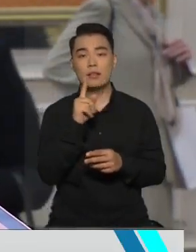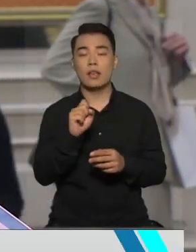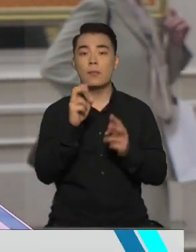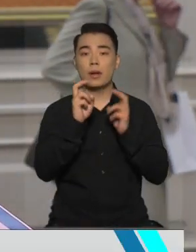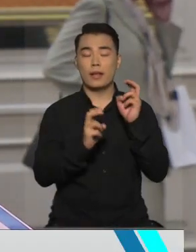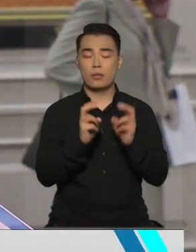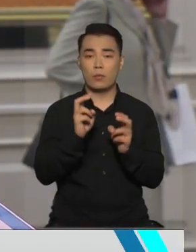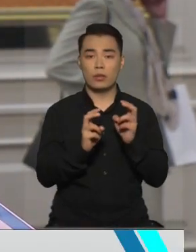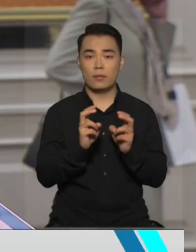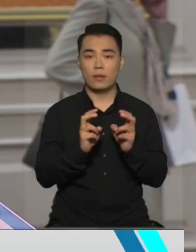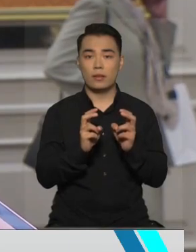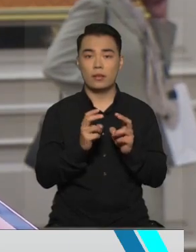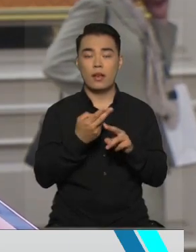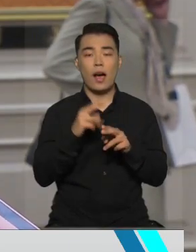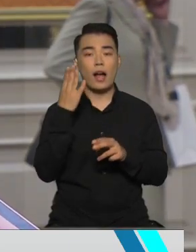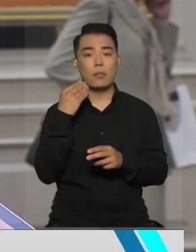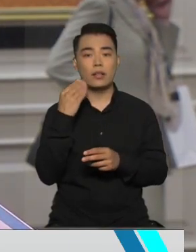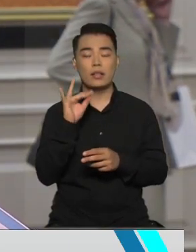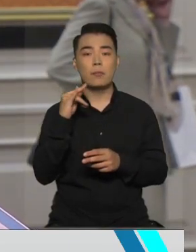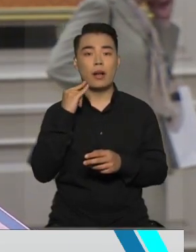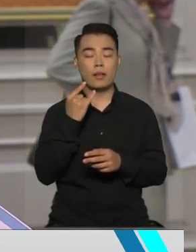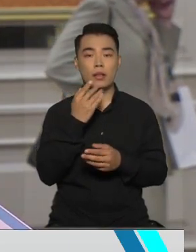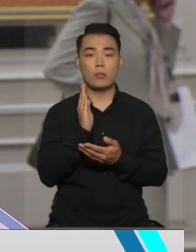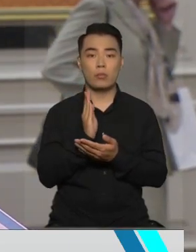это Алматы и Павлодар,